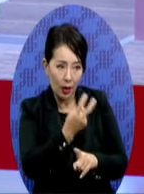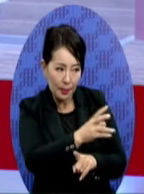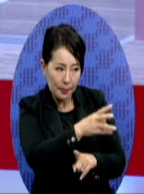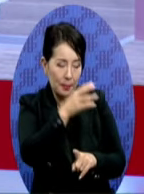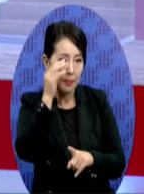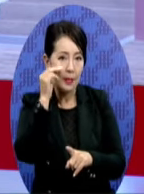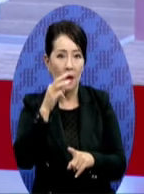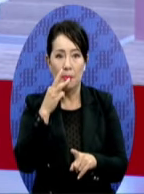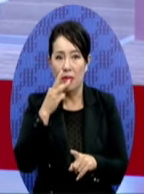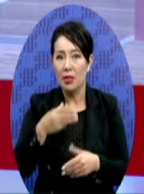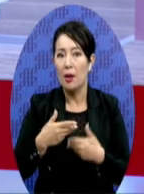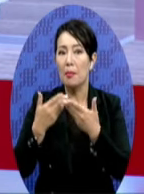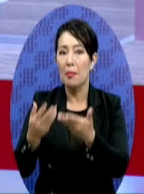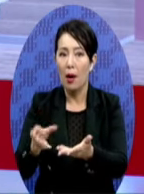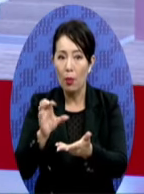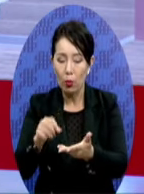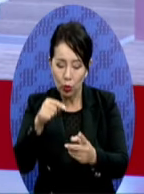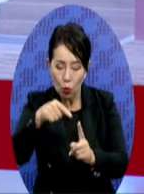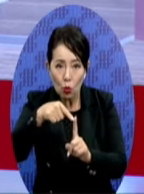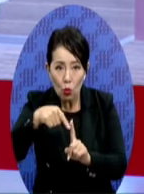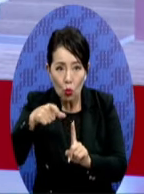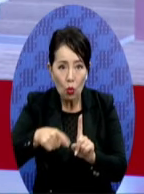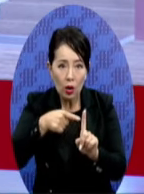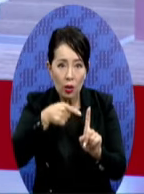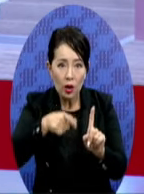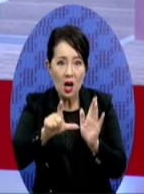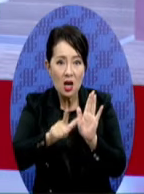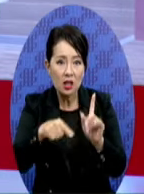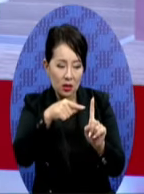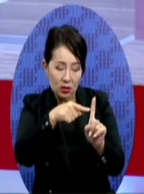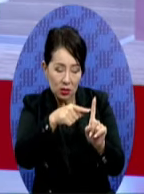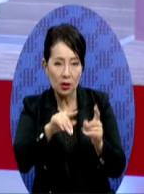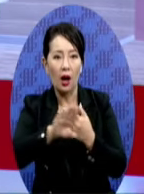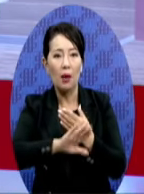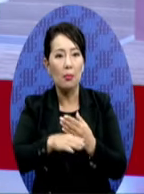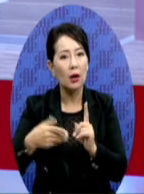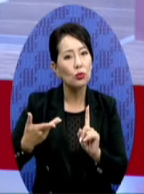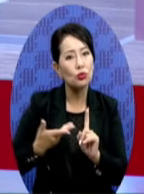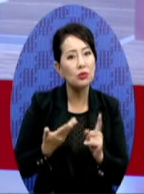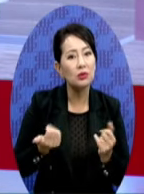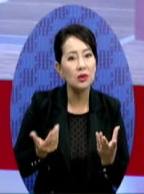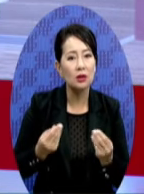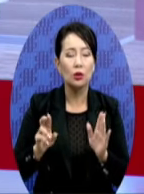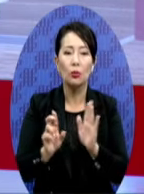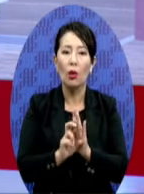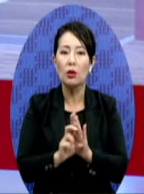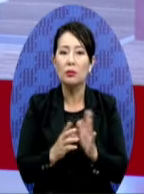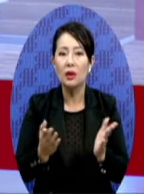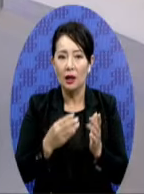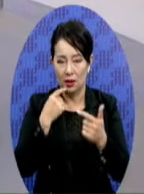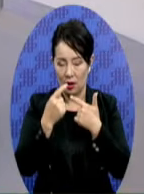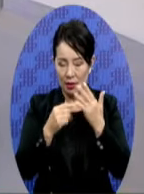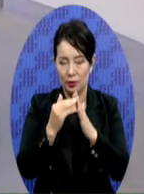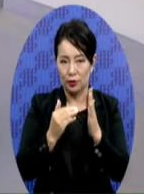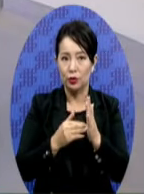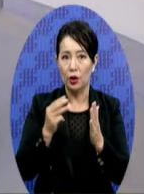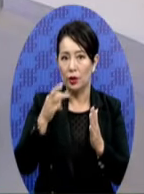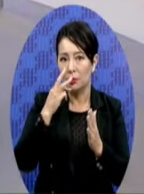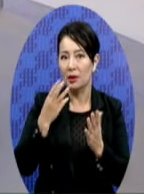болон авилгыг илчилсэн гэрчийг хамгаалах эрхцүүн боломжийн тухай хөндөх болно. За энэ тухай дэлгэрэнгүй мэдээллийг хүргэхээр